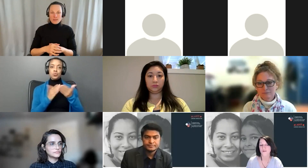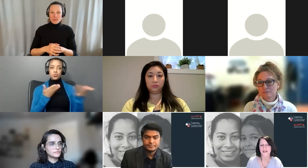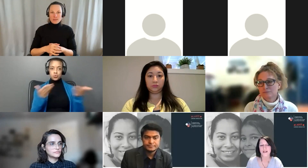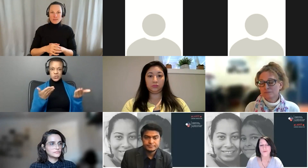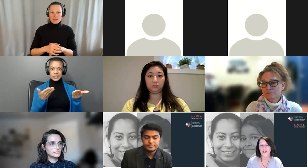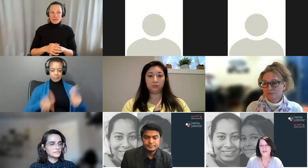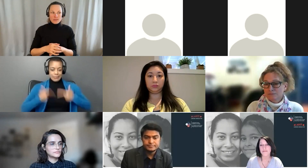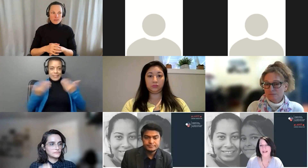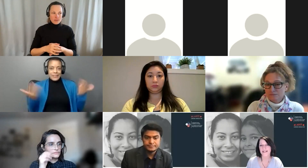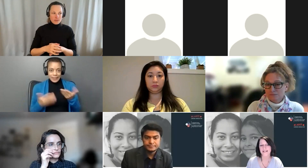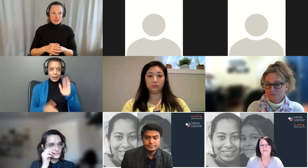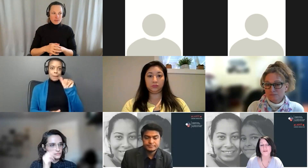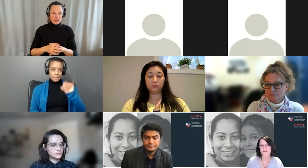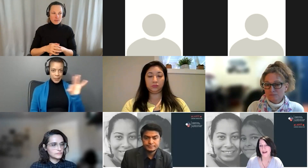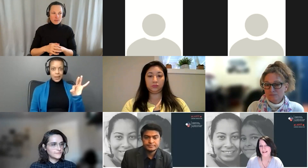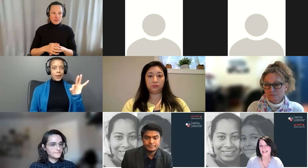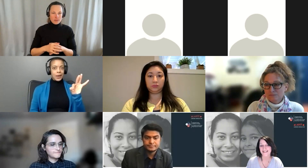dans la ville de Banff, nous